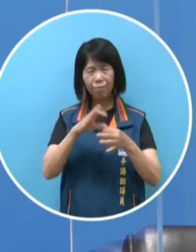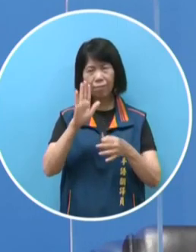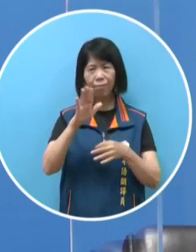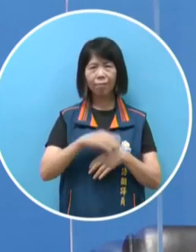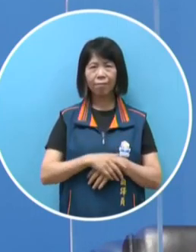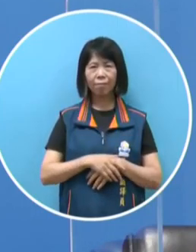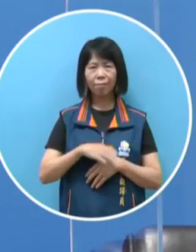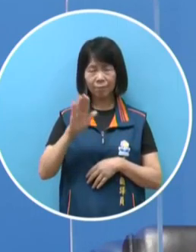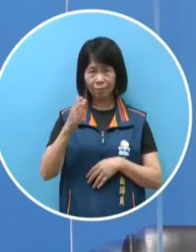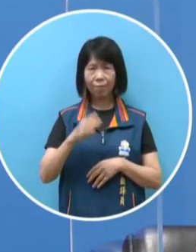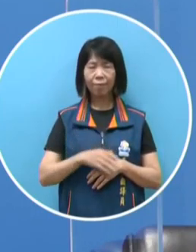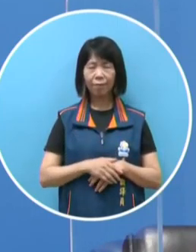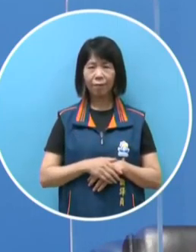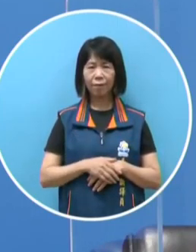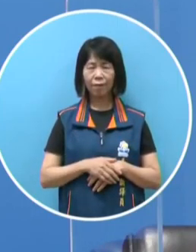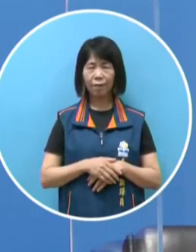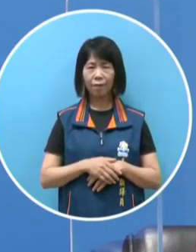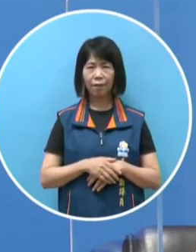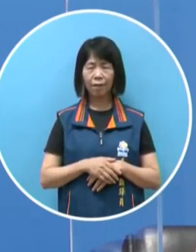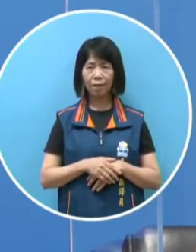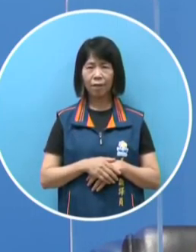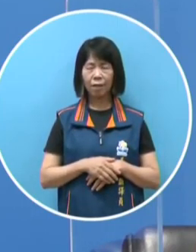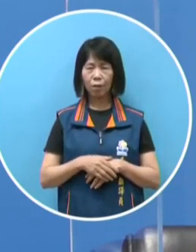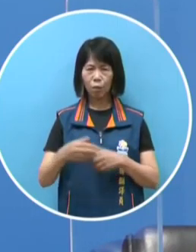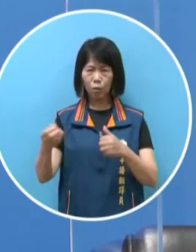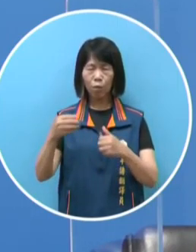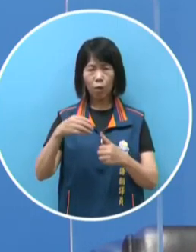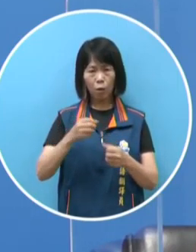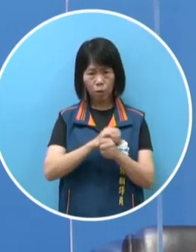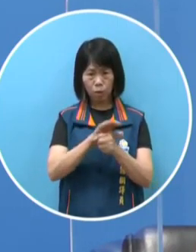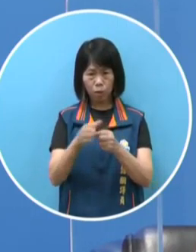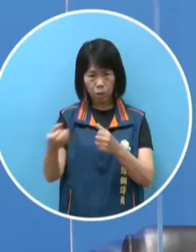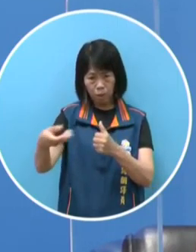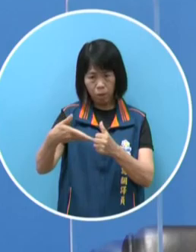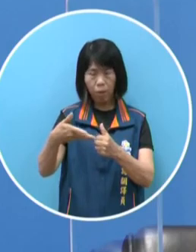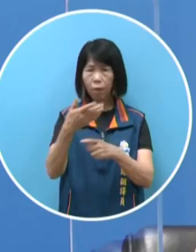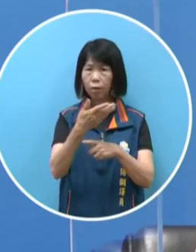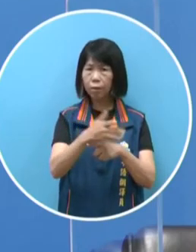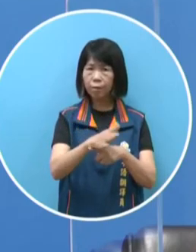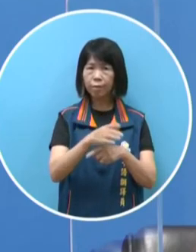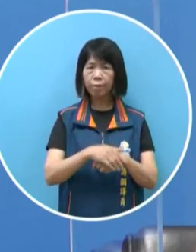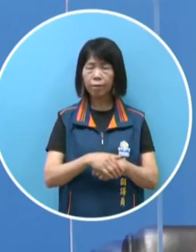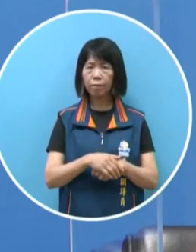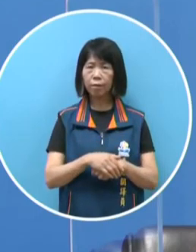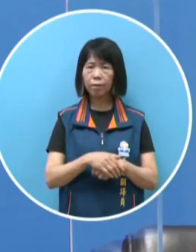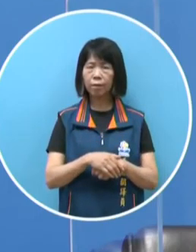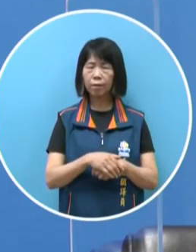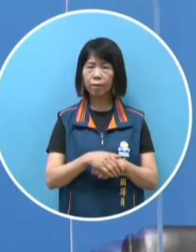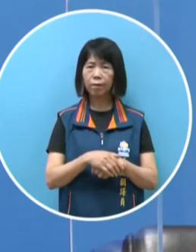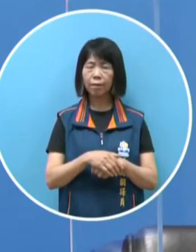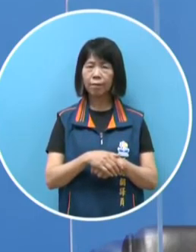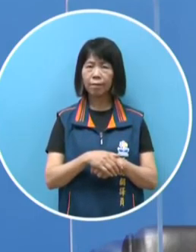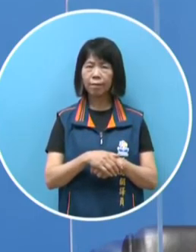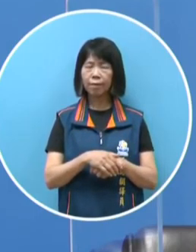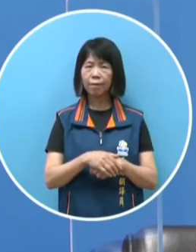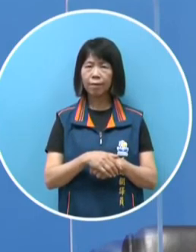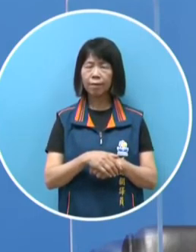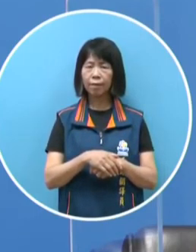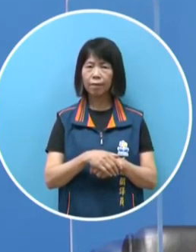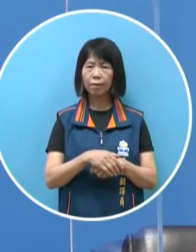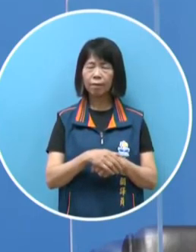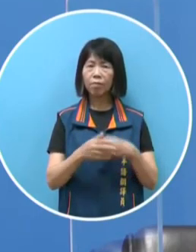体来讲因为感染新冠病毒造成死亡的绝对比因